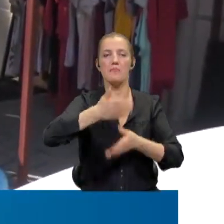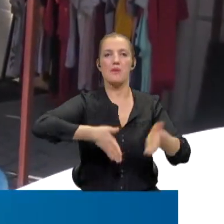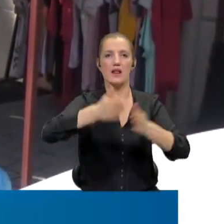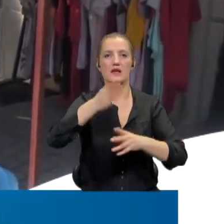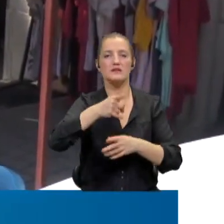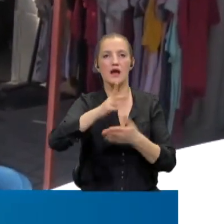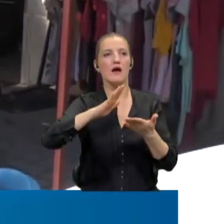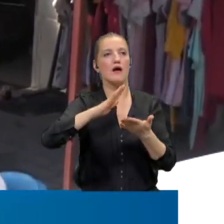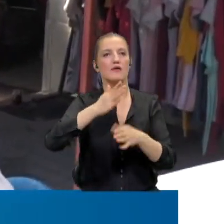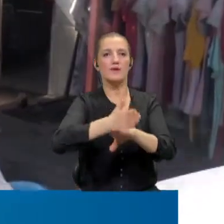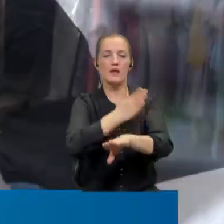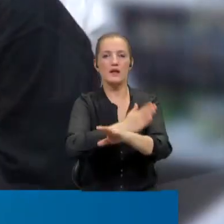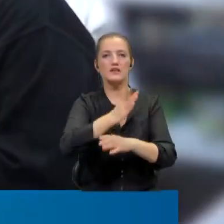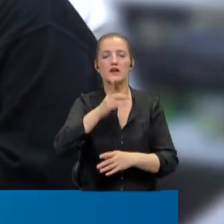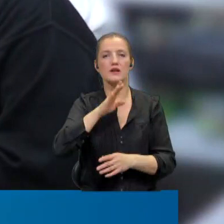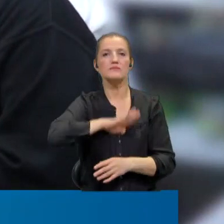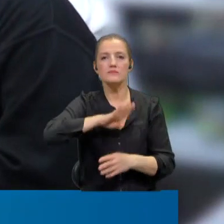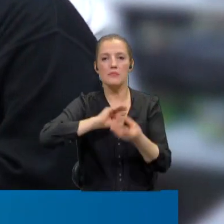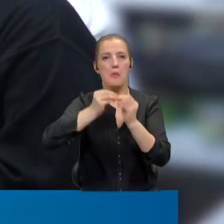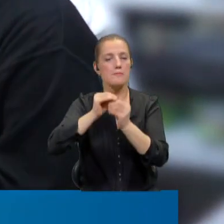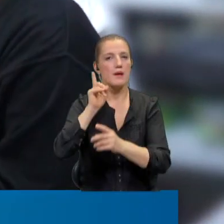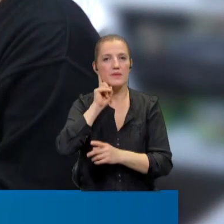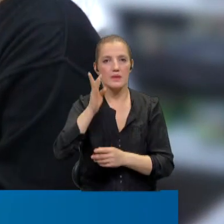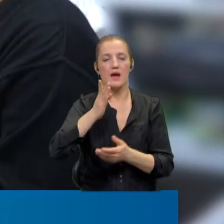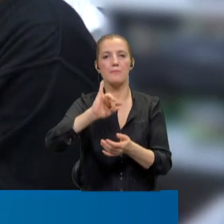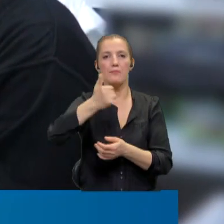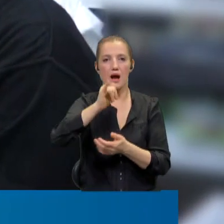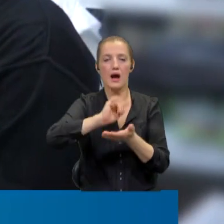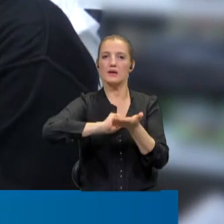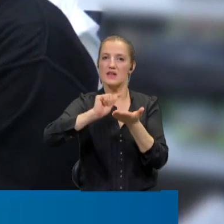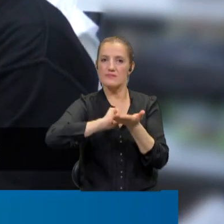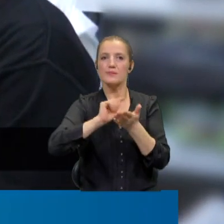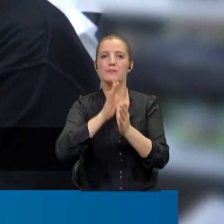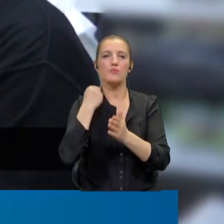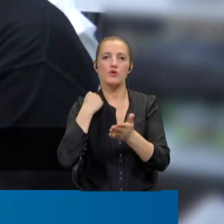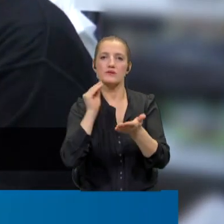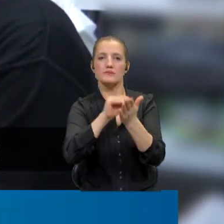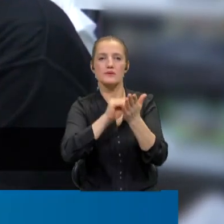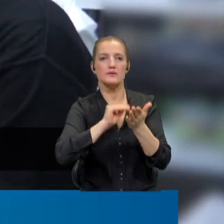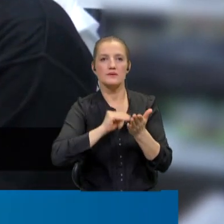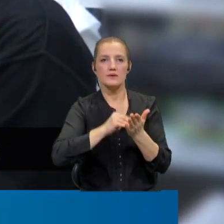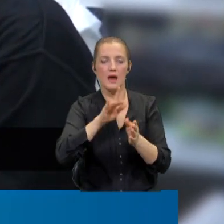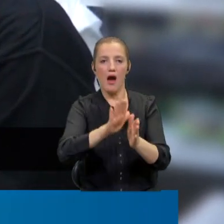araya geldi esnafın sorunlarını dinledi Bakkal esnafı veresiye defterini rafa kaldırdı